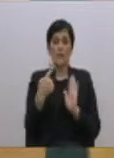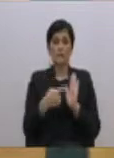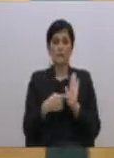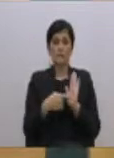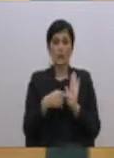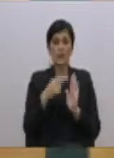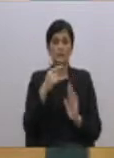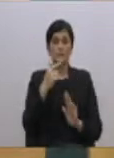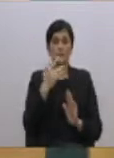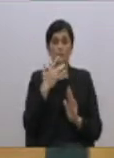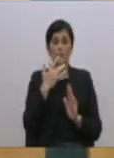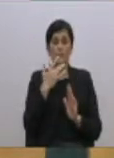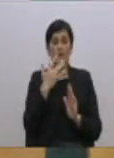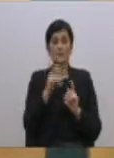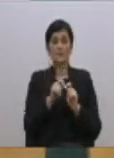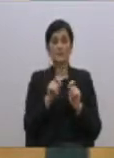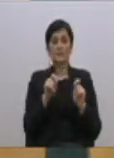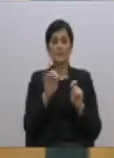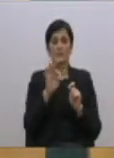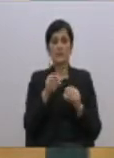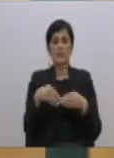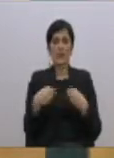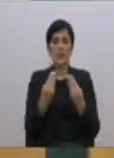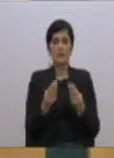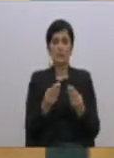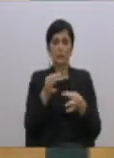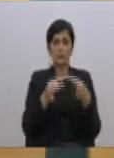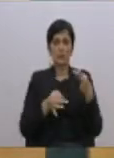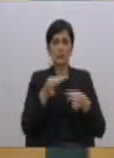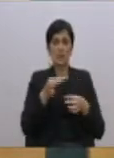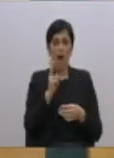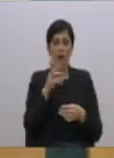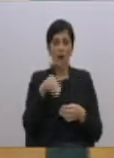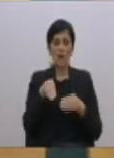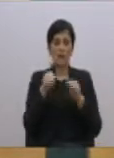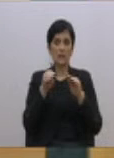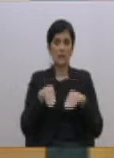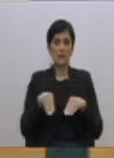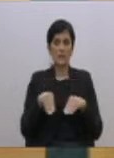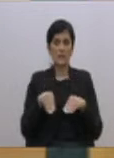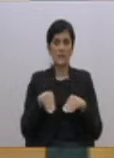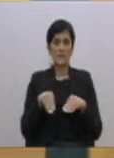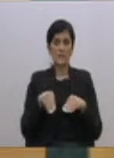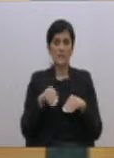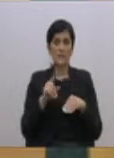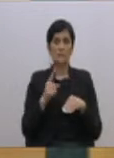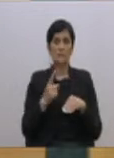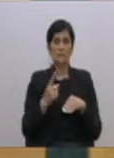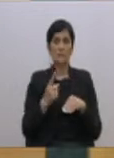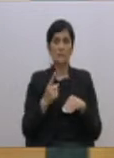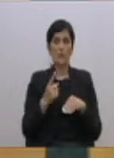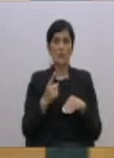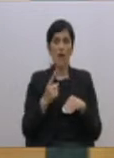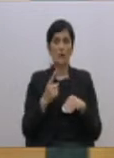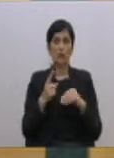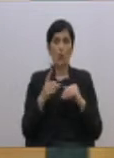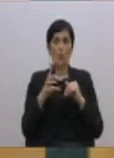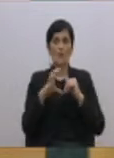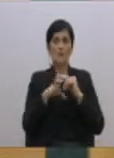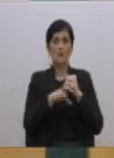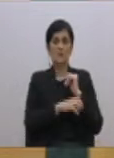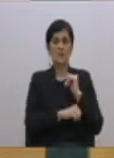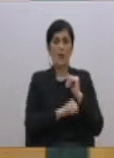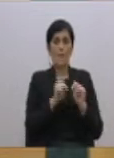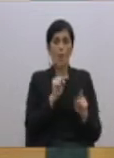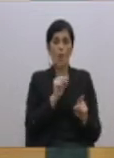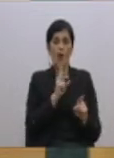შაგულიძის საჯაროდ გაცემასთან დაკავშირებით სასამართლო აქტების რატომ საბოლო აქტები და რატომ